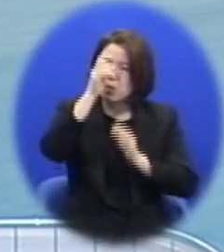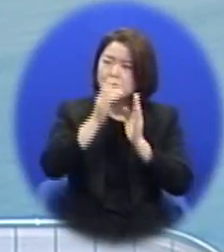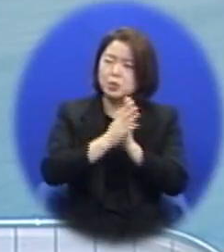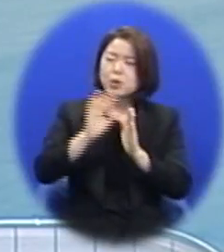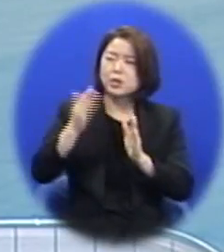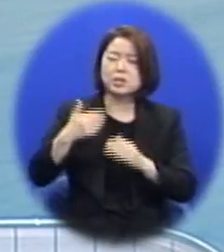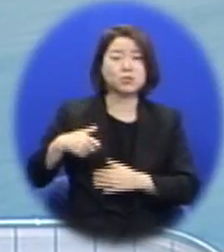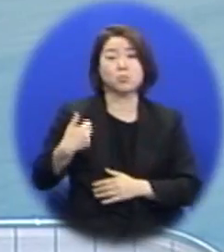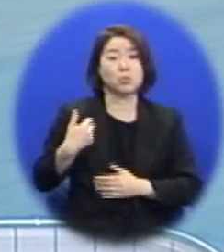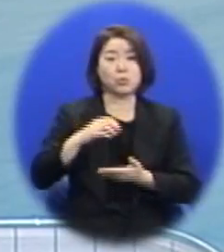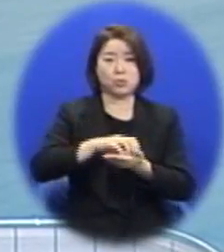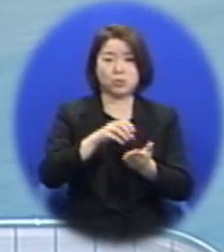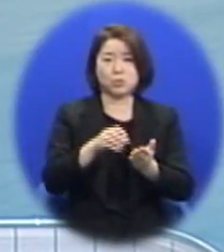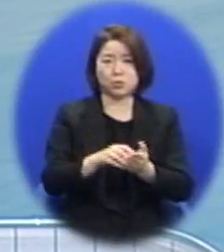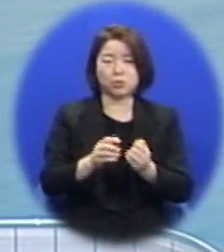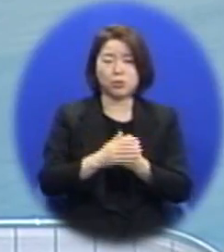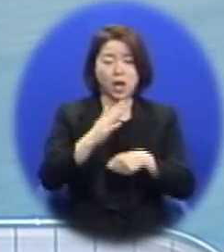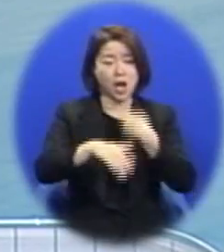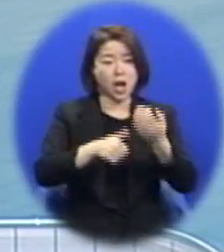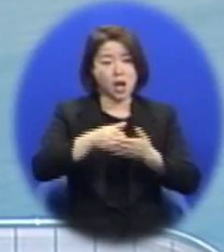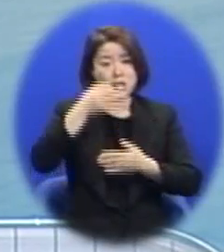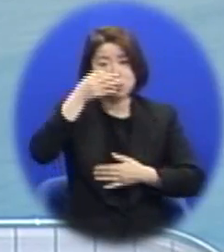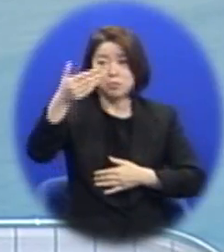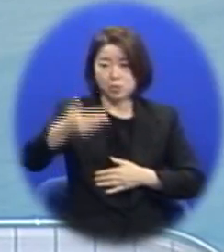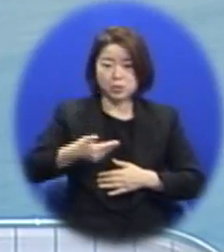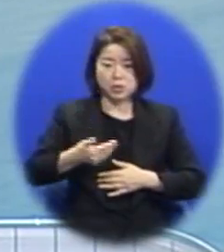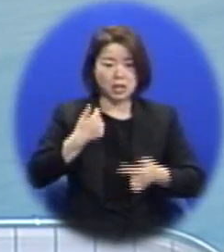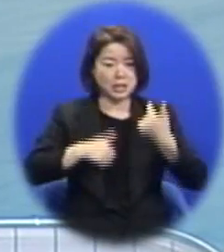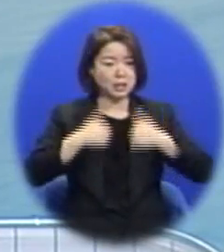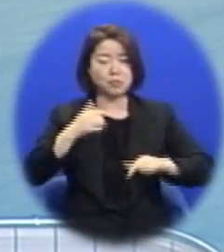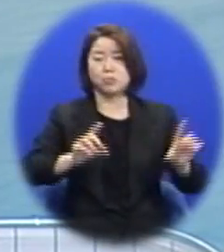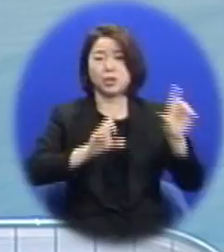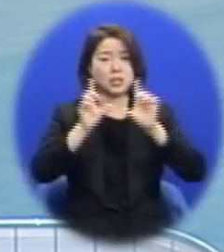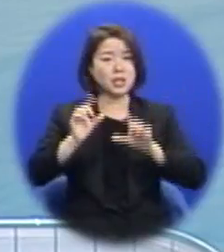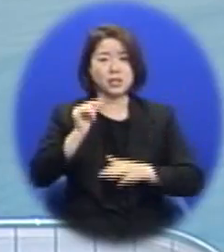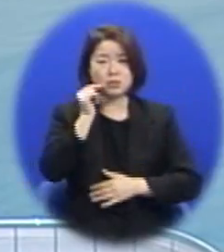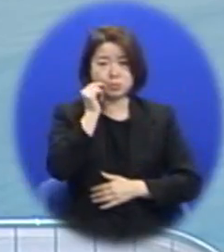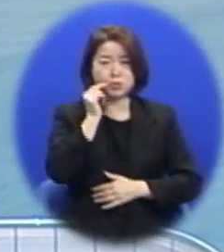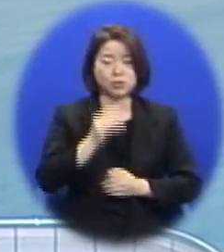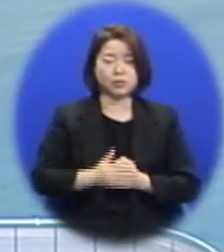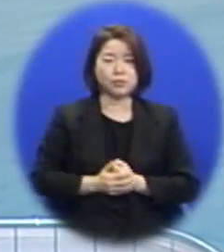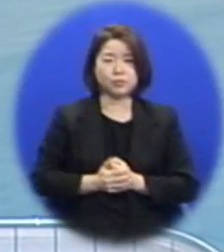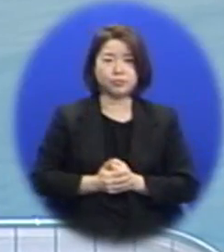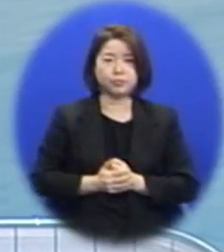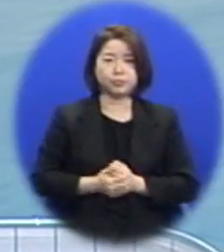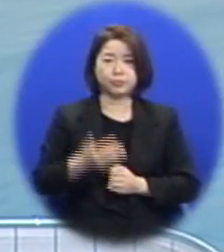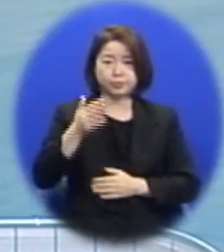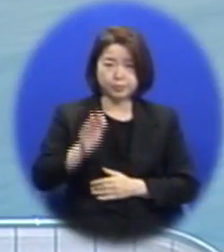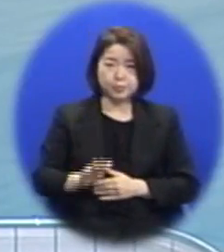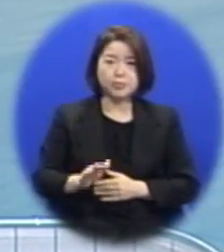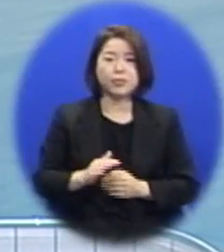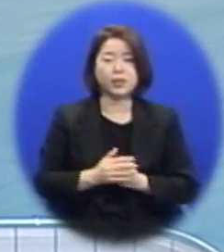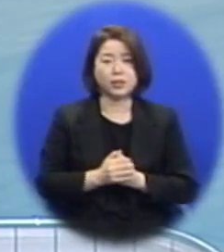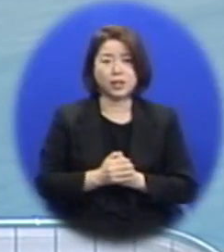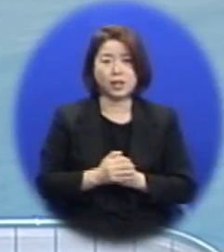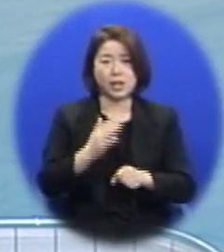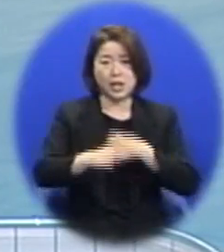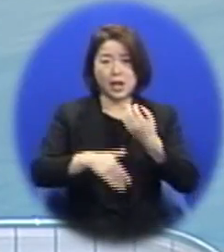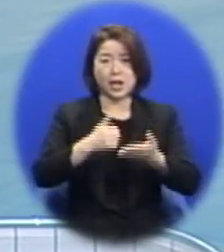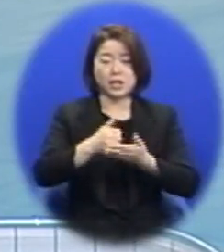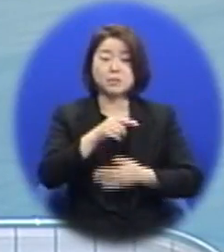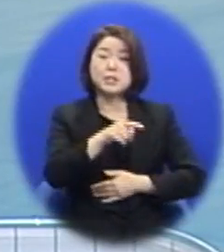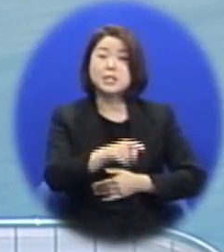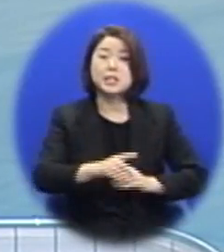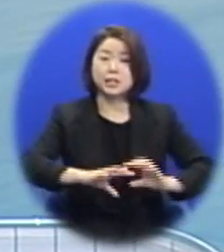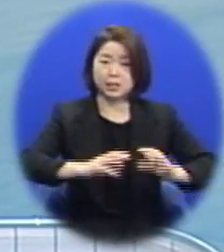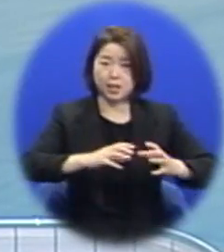정도예요. 하나님 보시기에 기쁘게 그렇게 살지를 못했습니다. 그러나 하나님은 이